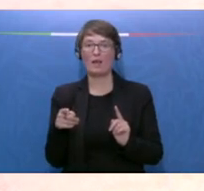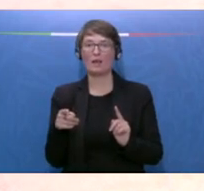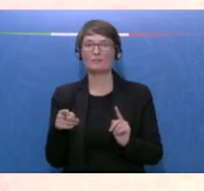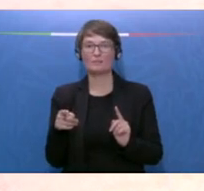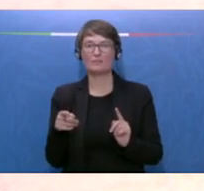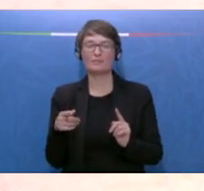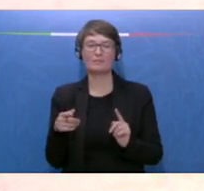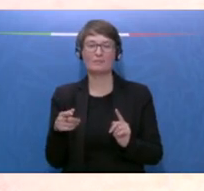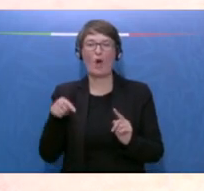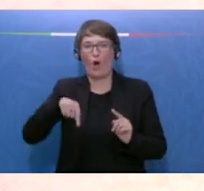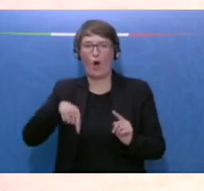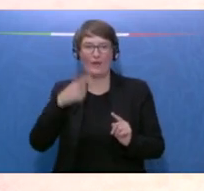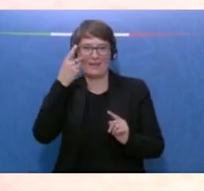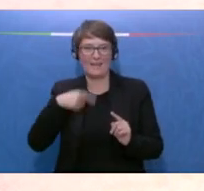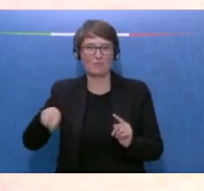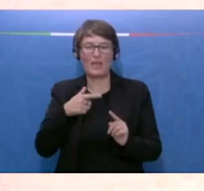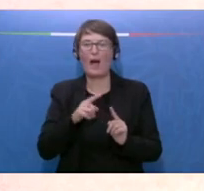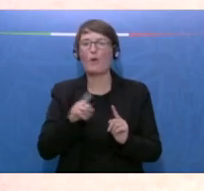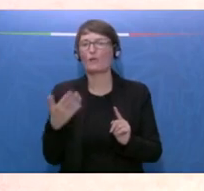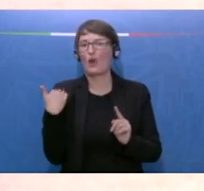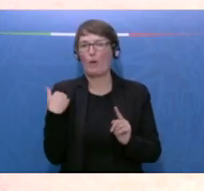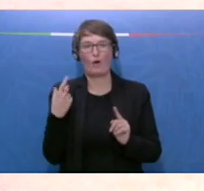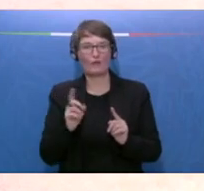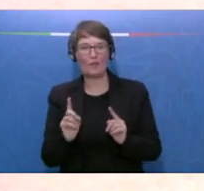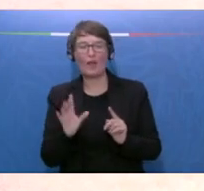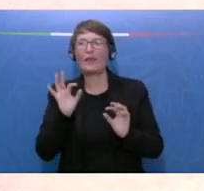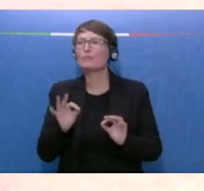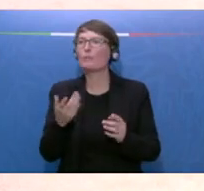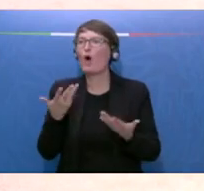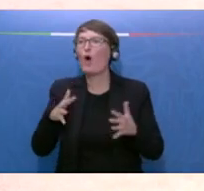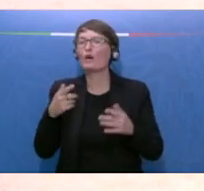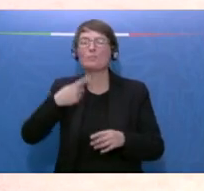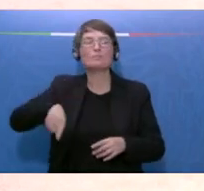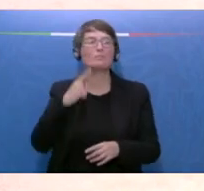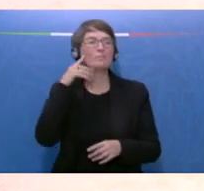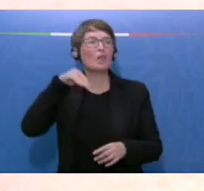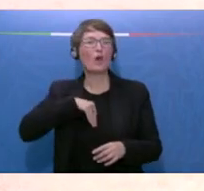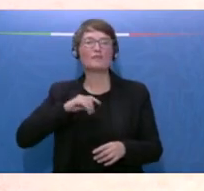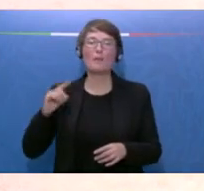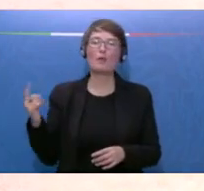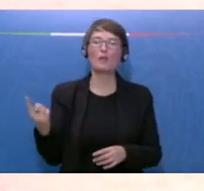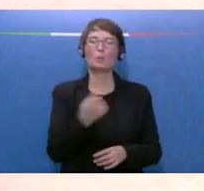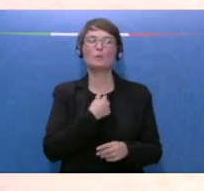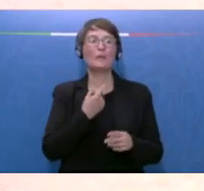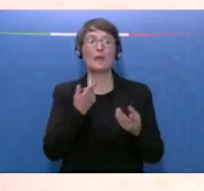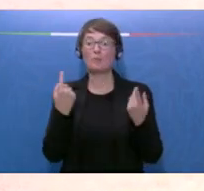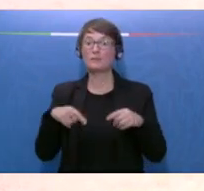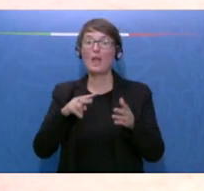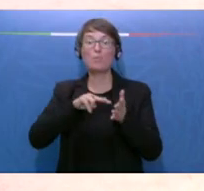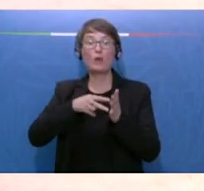sono consapevoli che questi problemi travalicano i confini nazionali e quindi possono essere